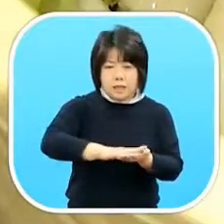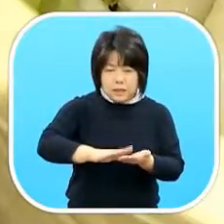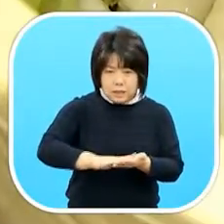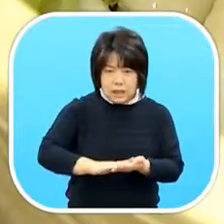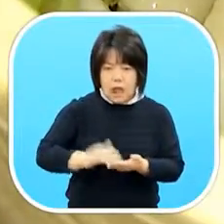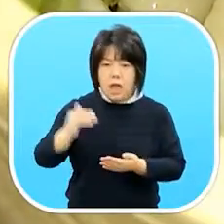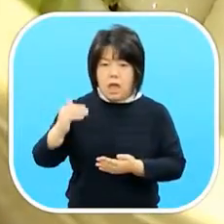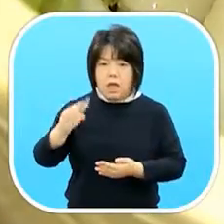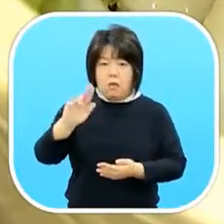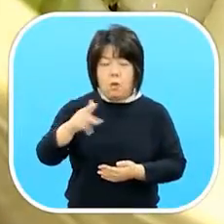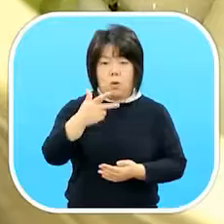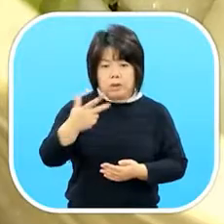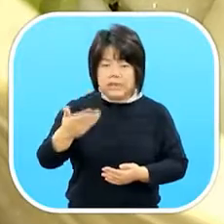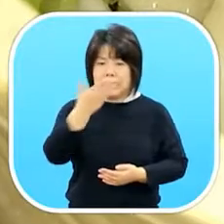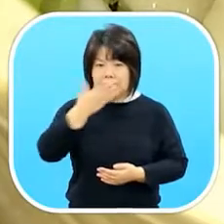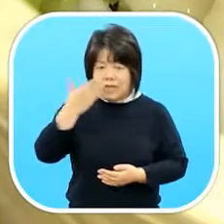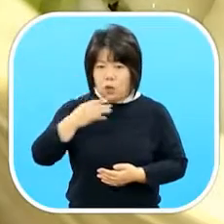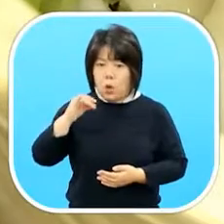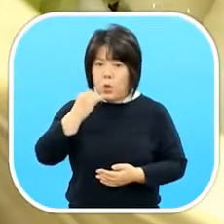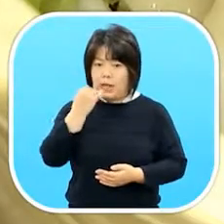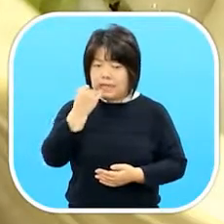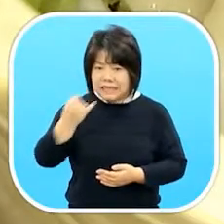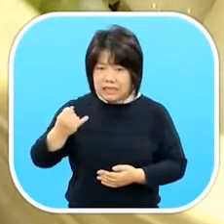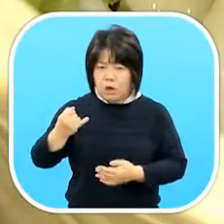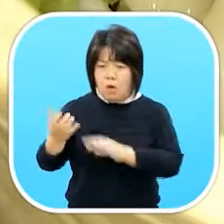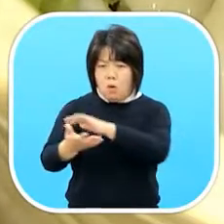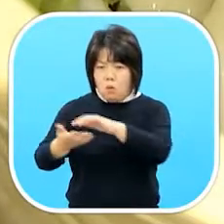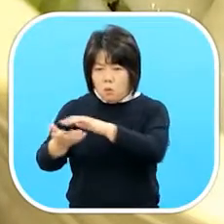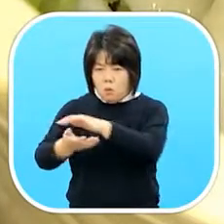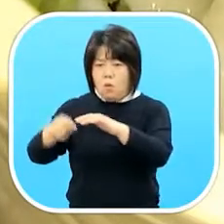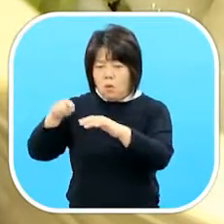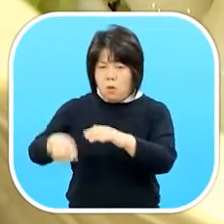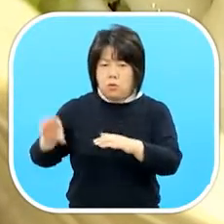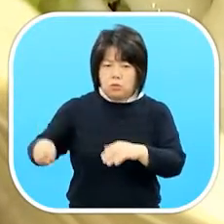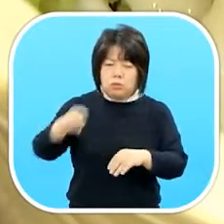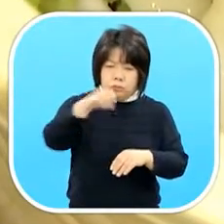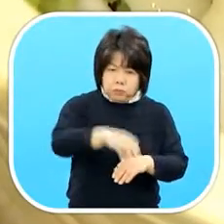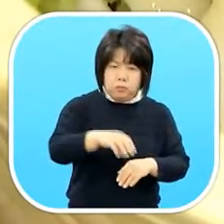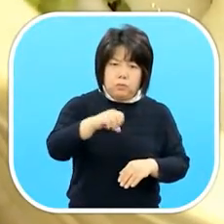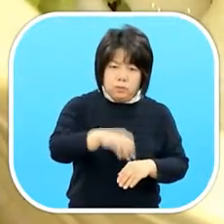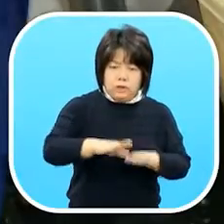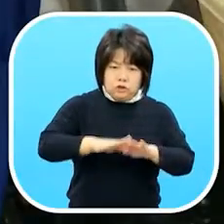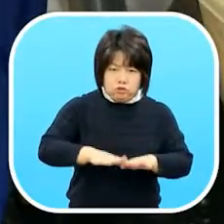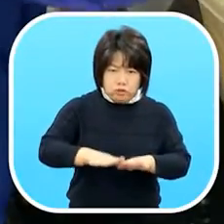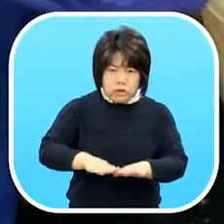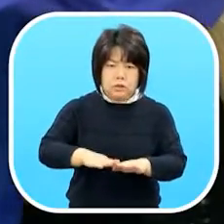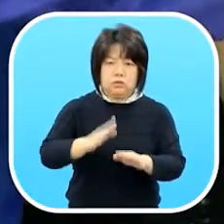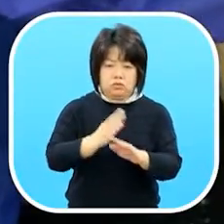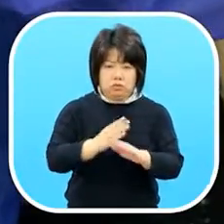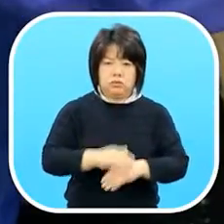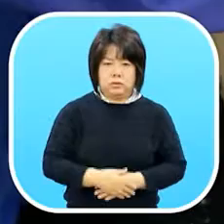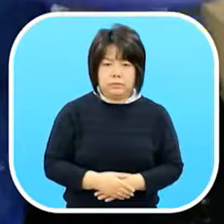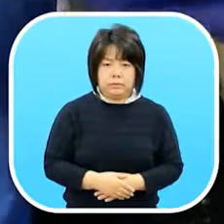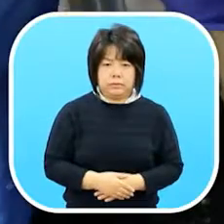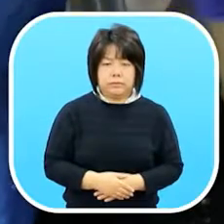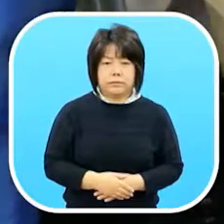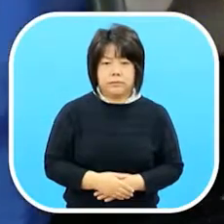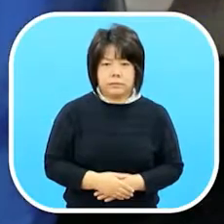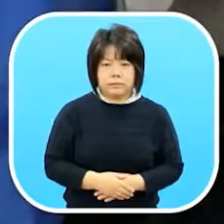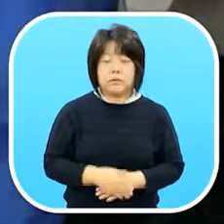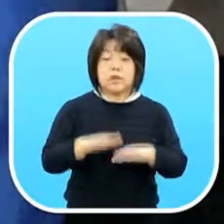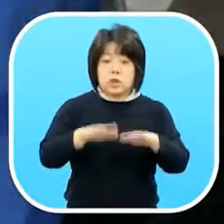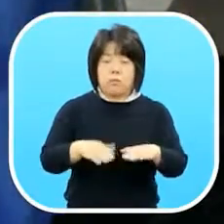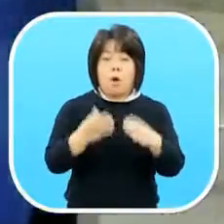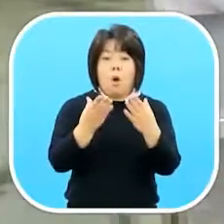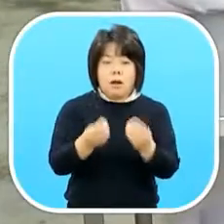とそれからお砂糖、お塩が混ざった元種がありますけども、それを少しずつかけていきます。これが今漬かり